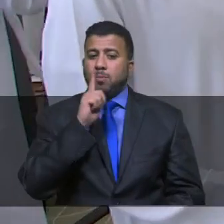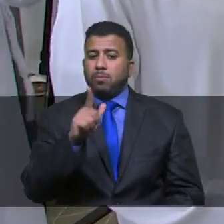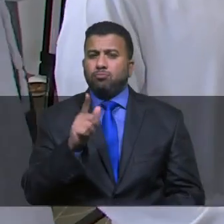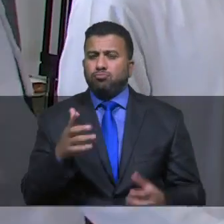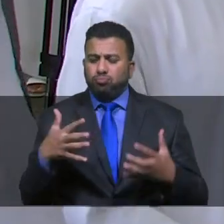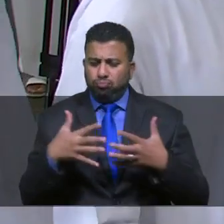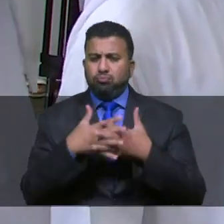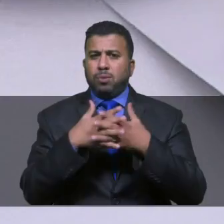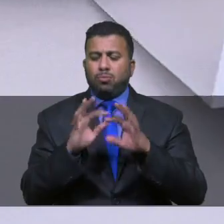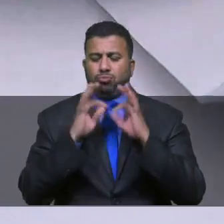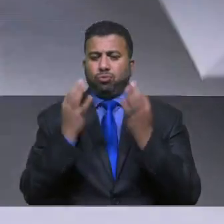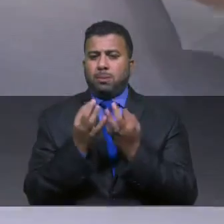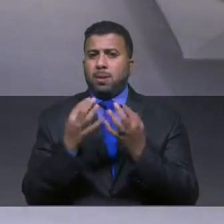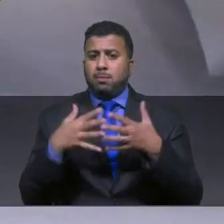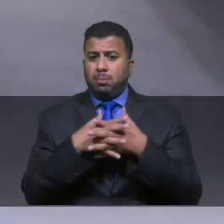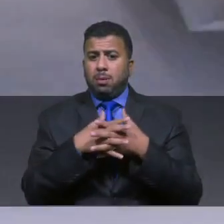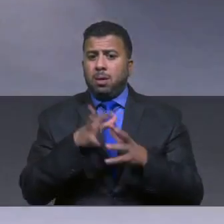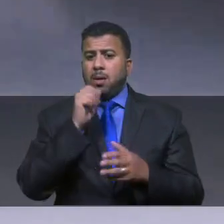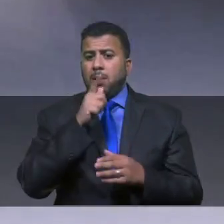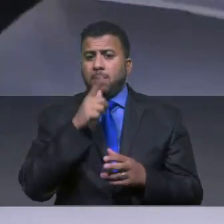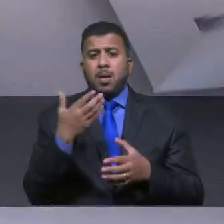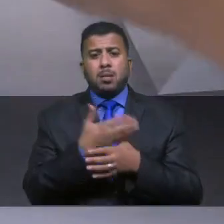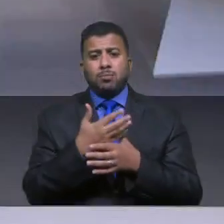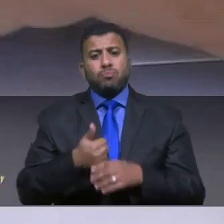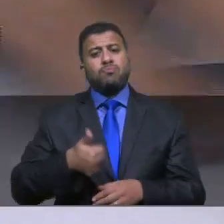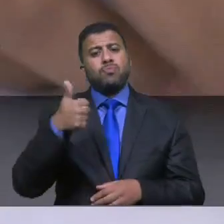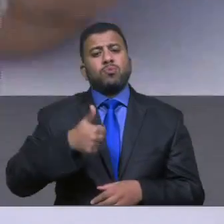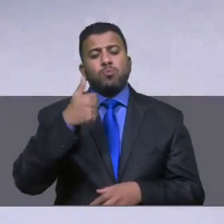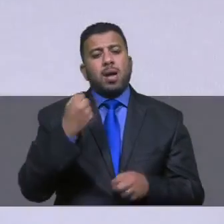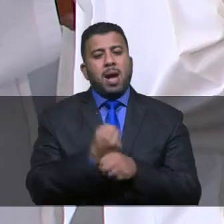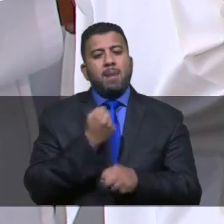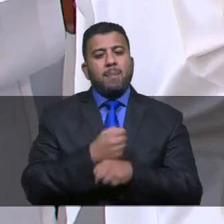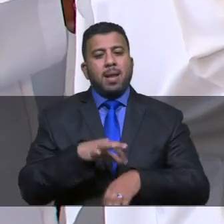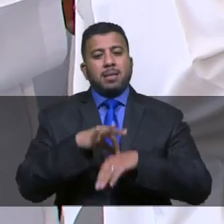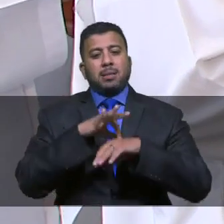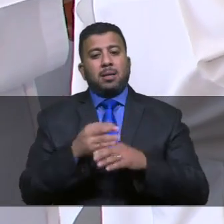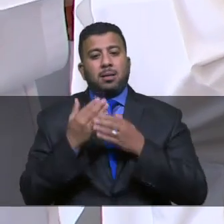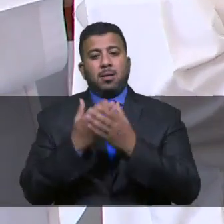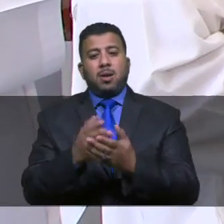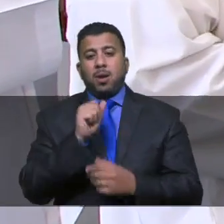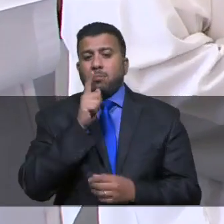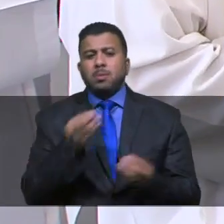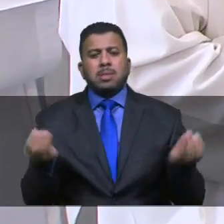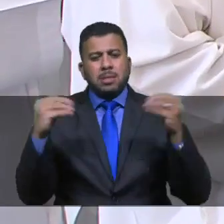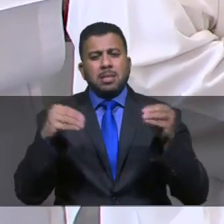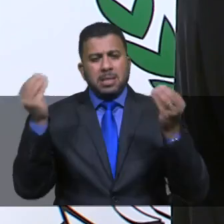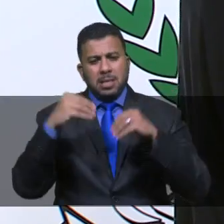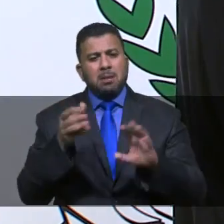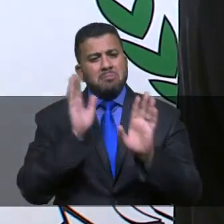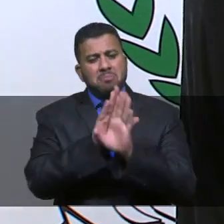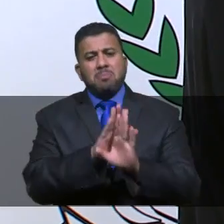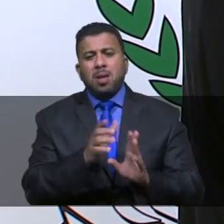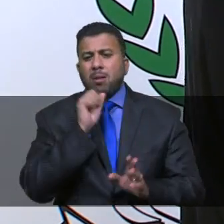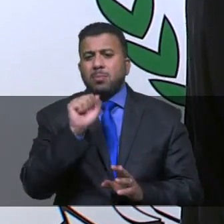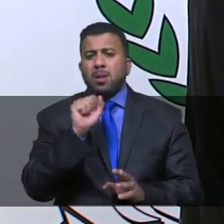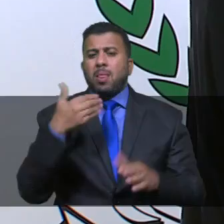الرسمية والمجتمعية تتحقق كافة أسباب النجاح لهذا العمل الإنساني الذي سيوفر مزيدا من الرعاية والعطاء